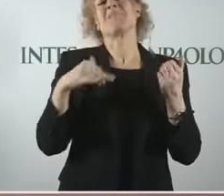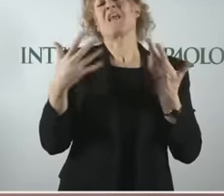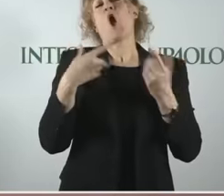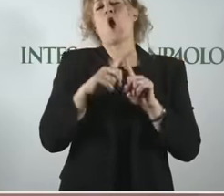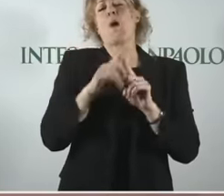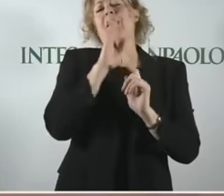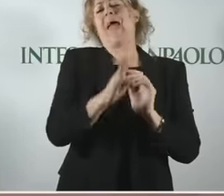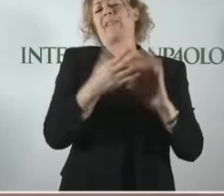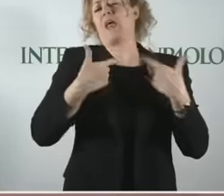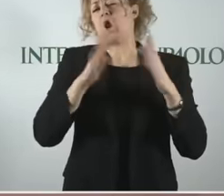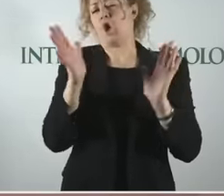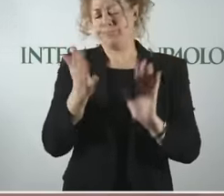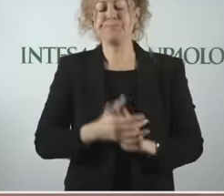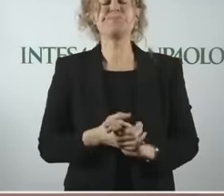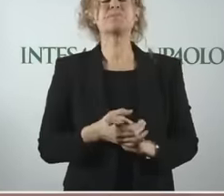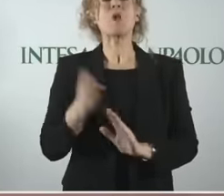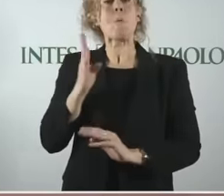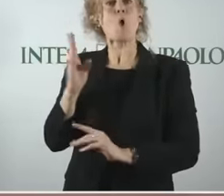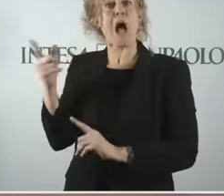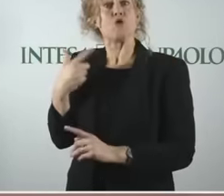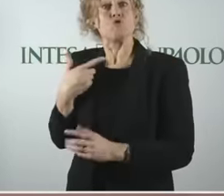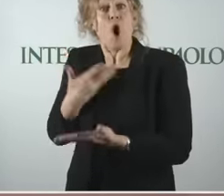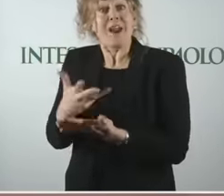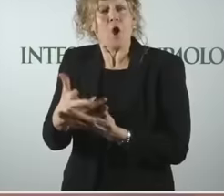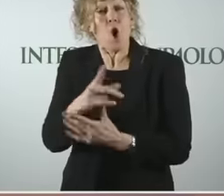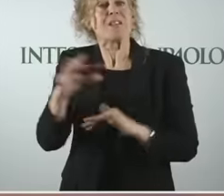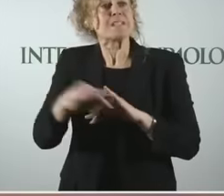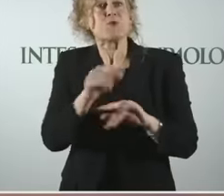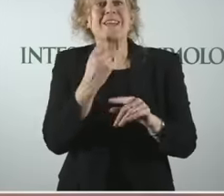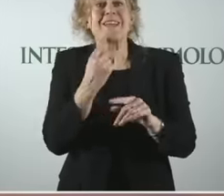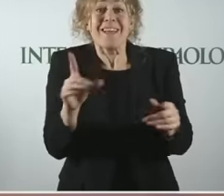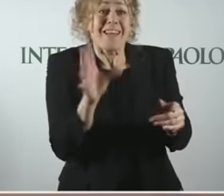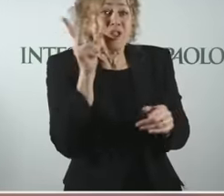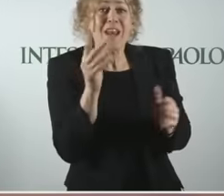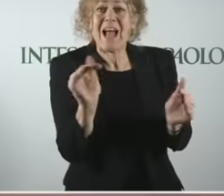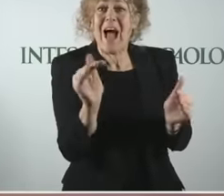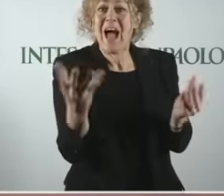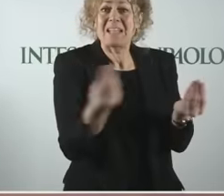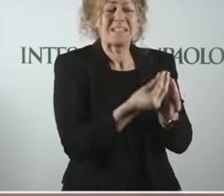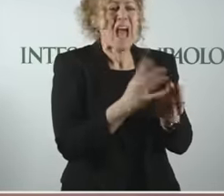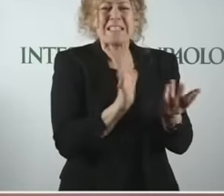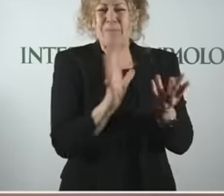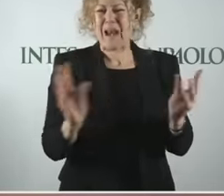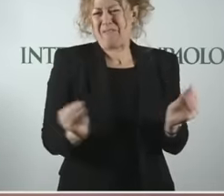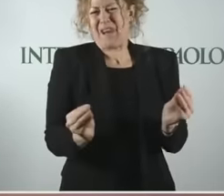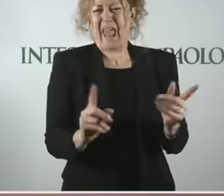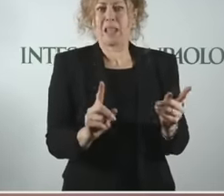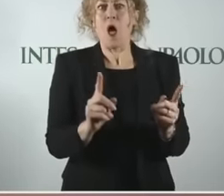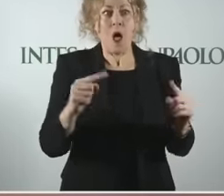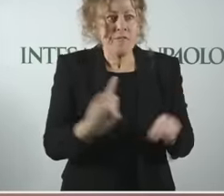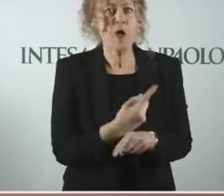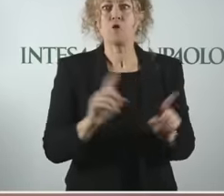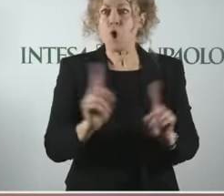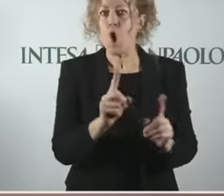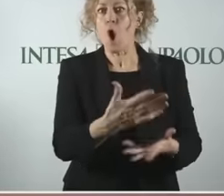eterosessuale e Boccaccio raccolta che si era sposato con una ragazza che come dire fosse stata una fredda ma invece no eh